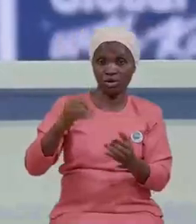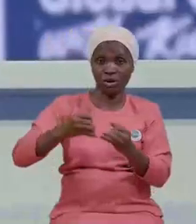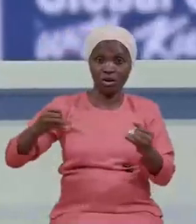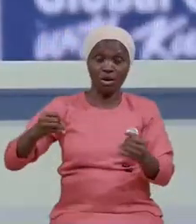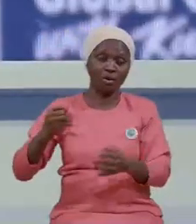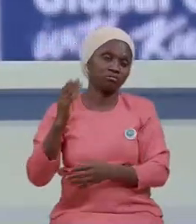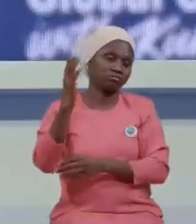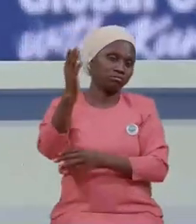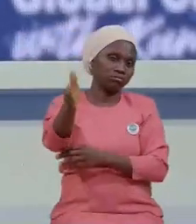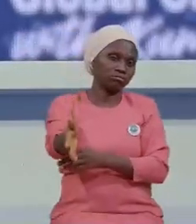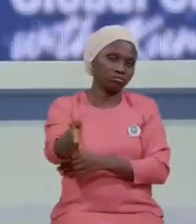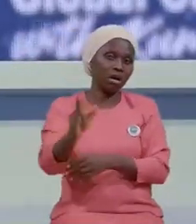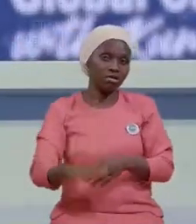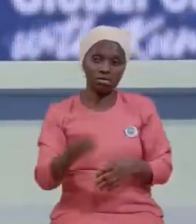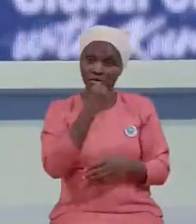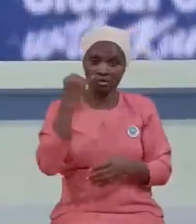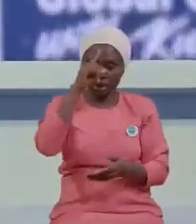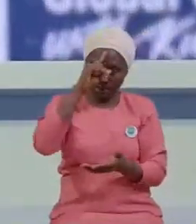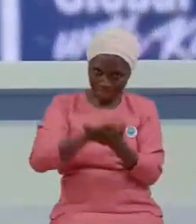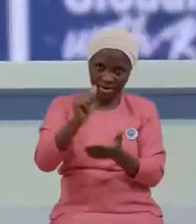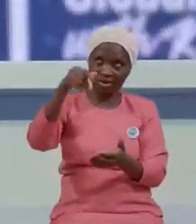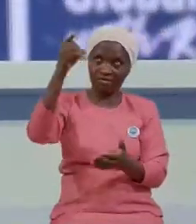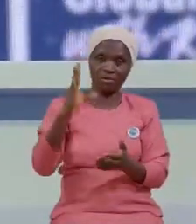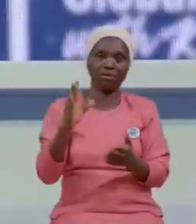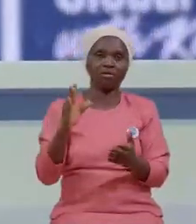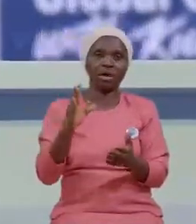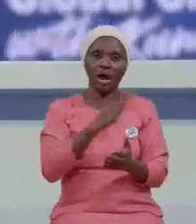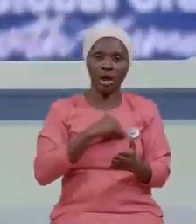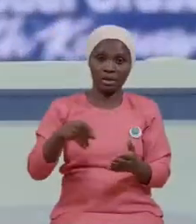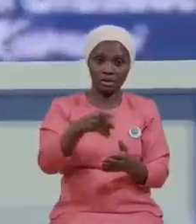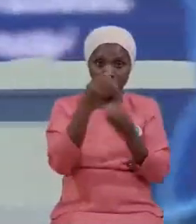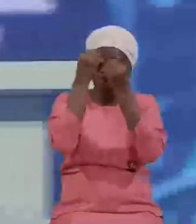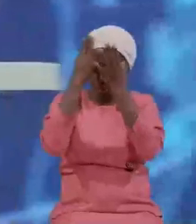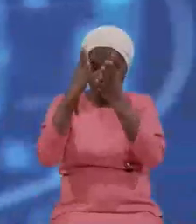Les enfants d'Israël ont cru en Dieu et ils ont avancé.